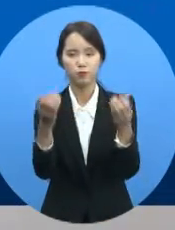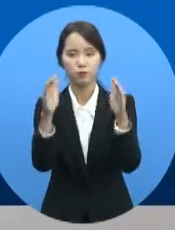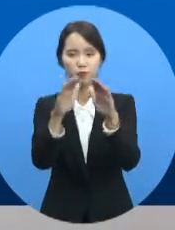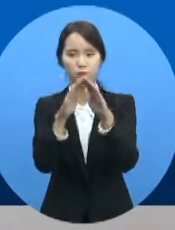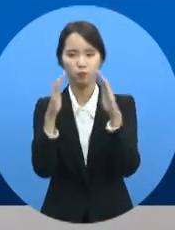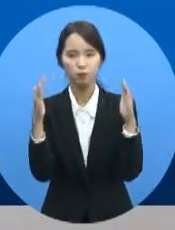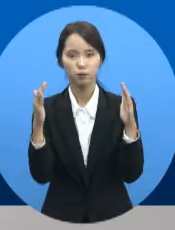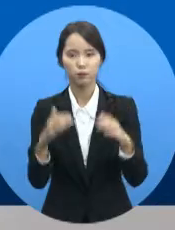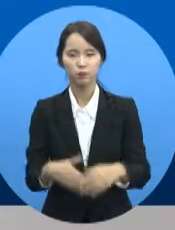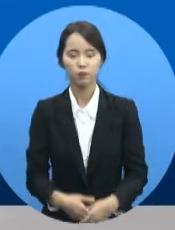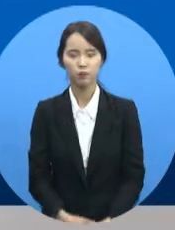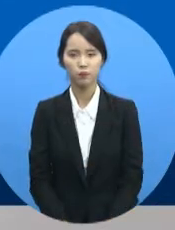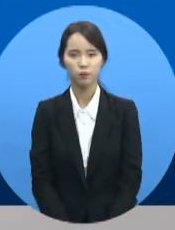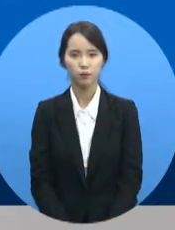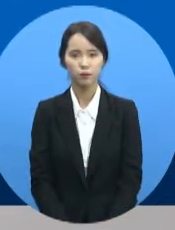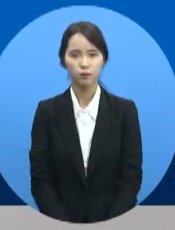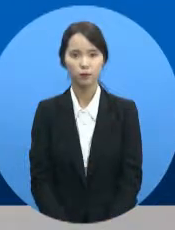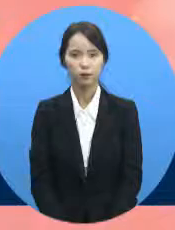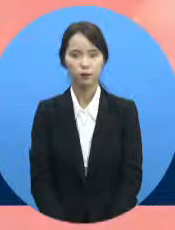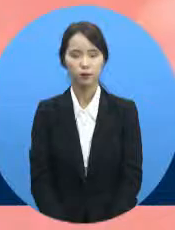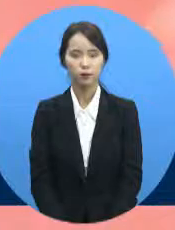어르신 문화축제를 개최했습니다.